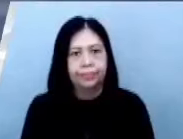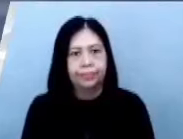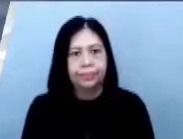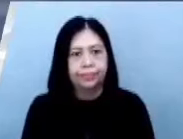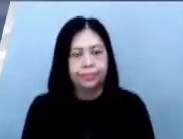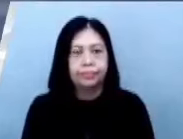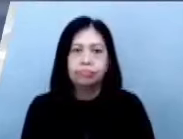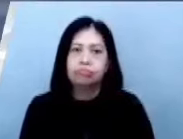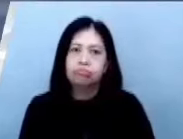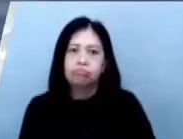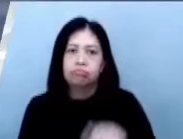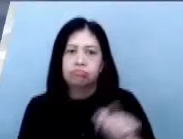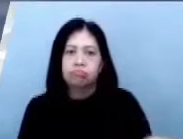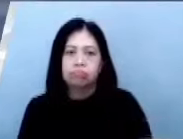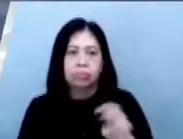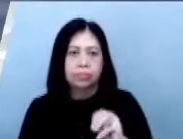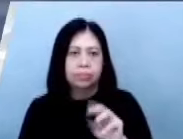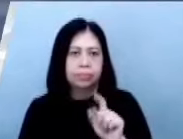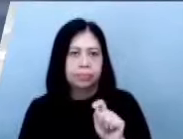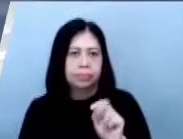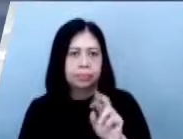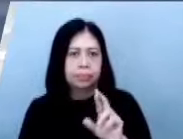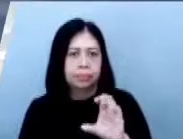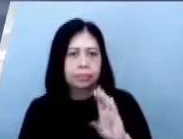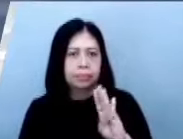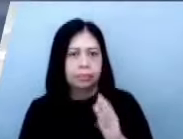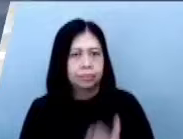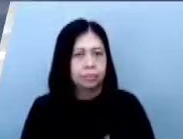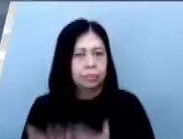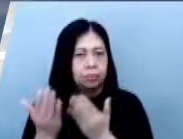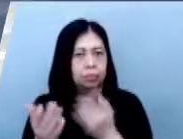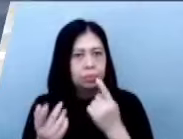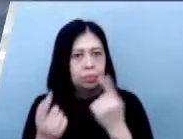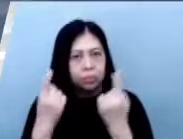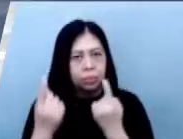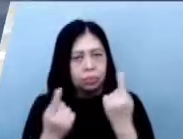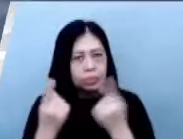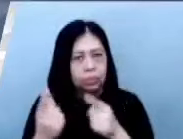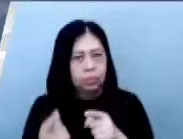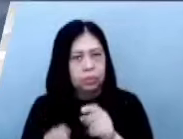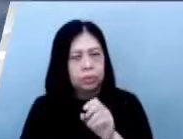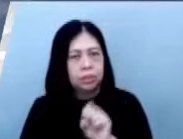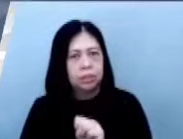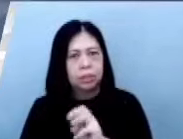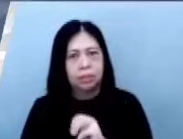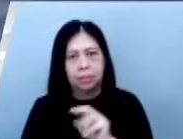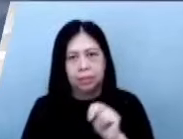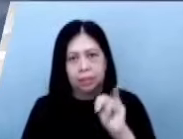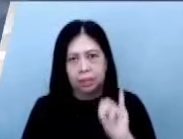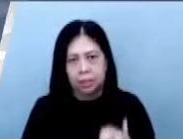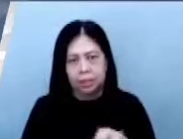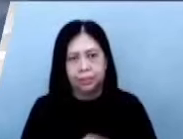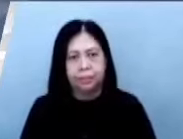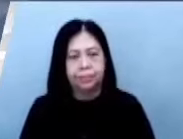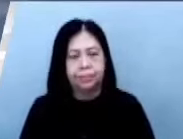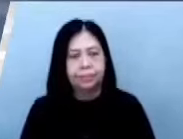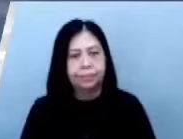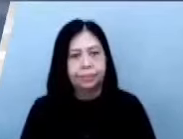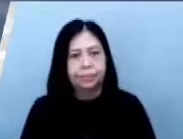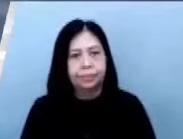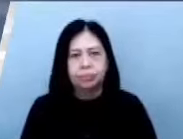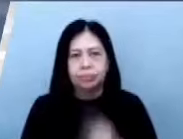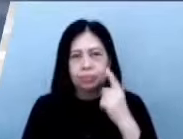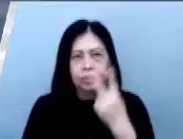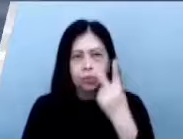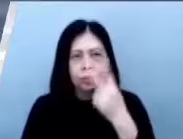Ibinasura ng MTRCB ang mga inihaing motion for reconsideration ng Sunshine Media Network International o SMNI para sa dalawang